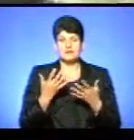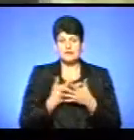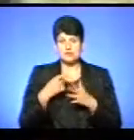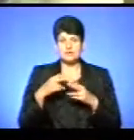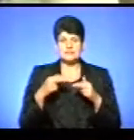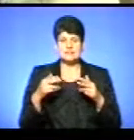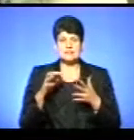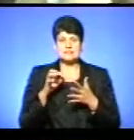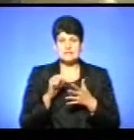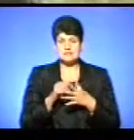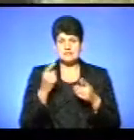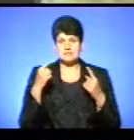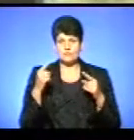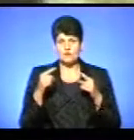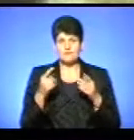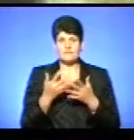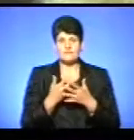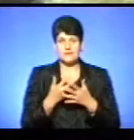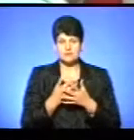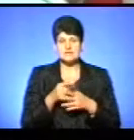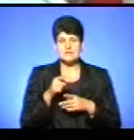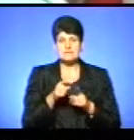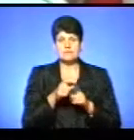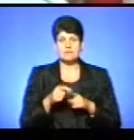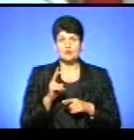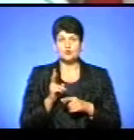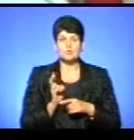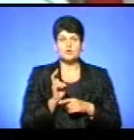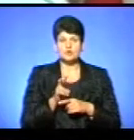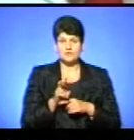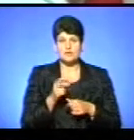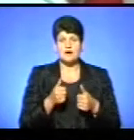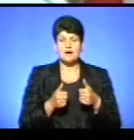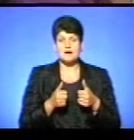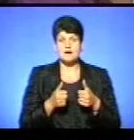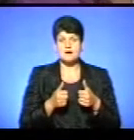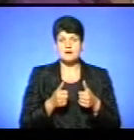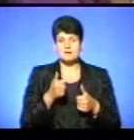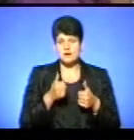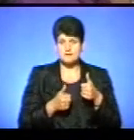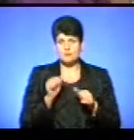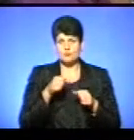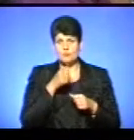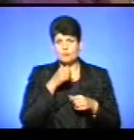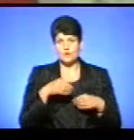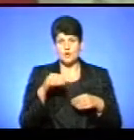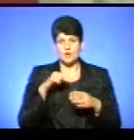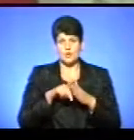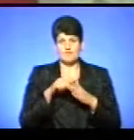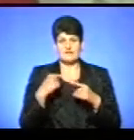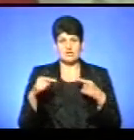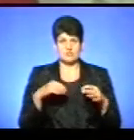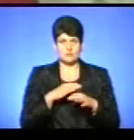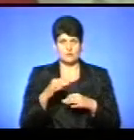займається створенням фільму, Наталія Музичук. За її словами, тим, хто прийшов в кастинг, можуть запропонувати ролі і в інших проектах. Особливо